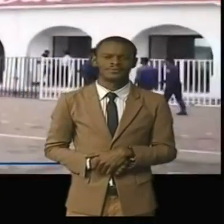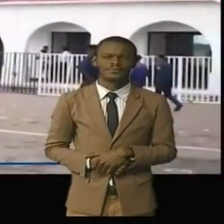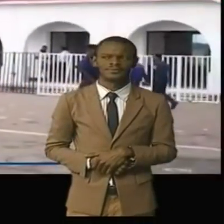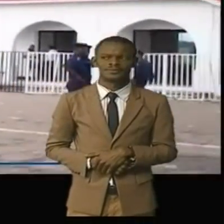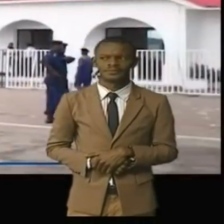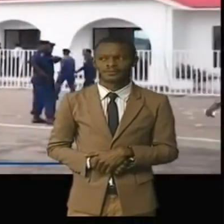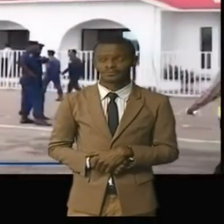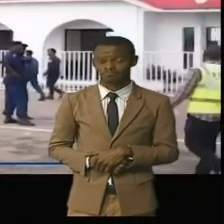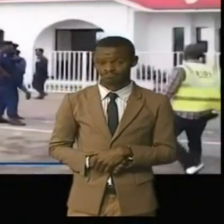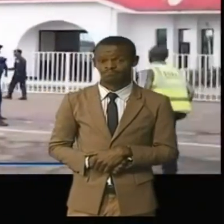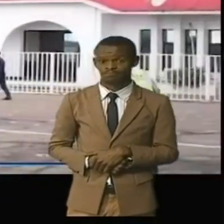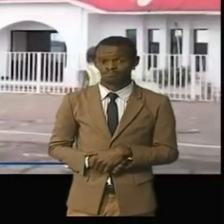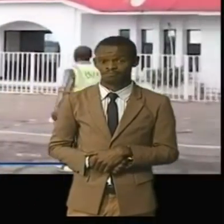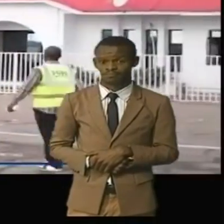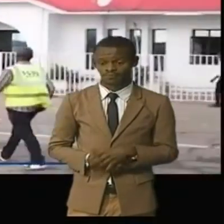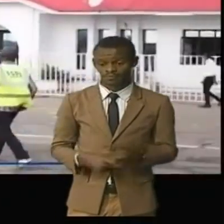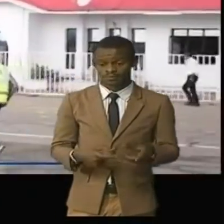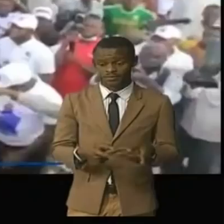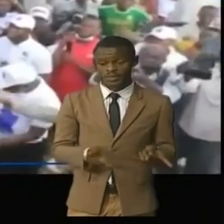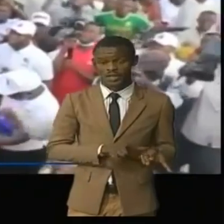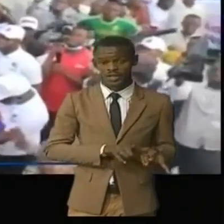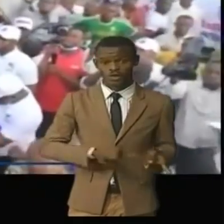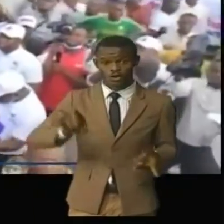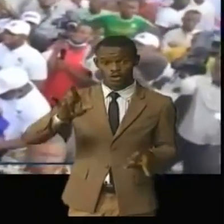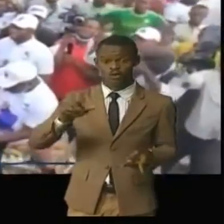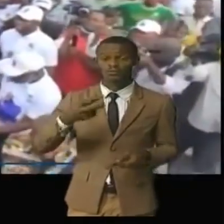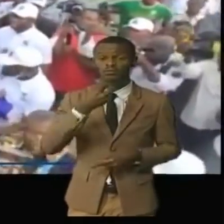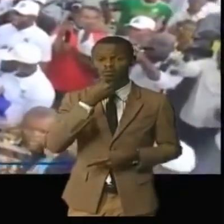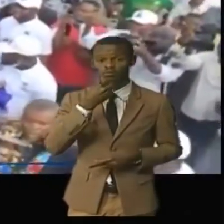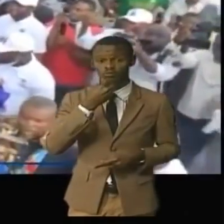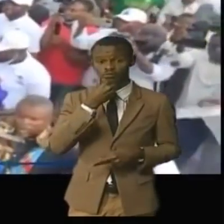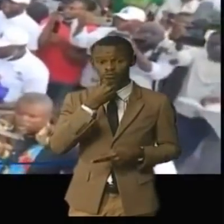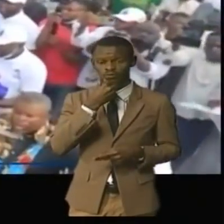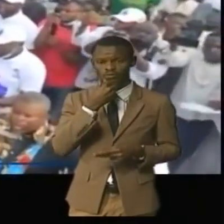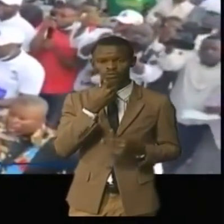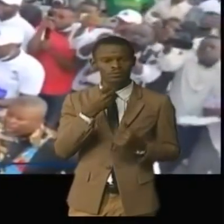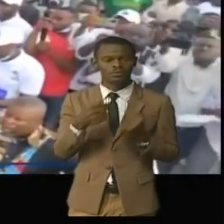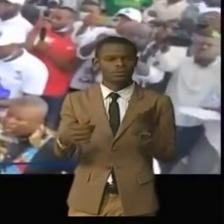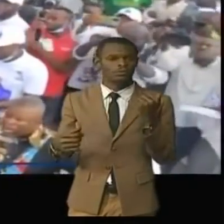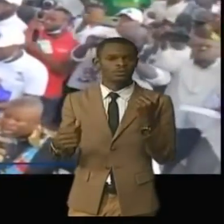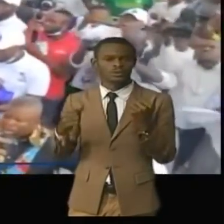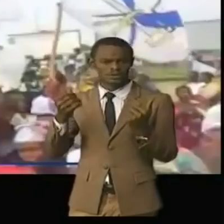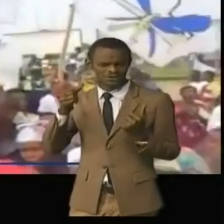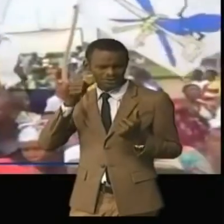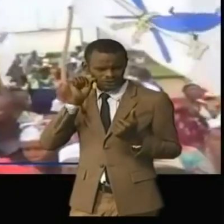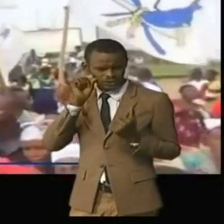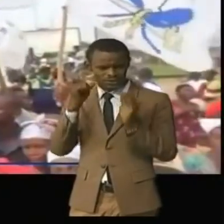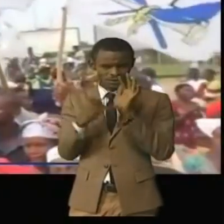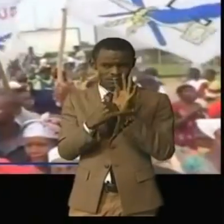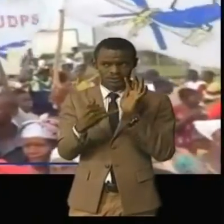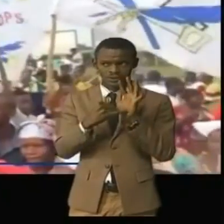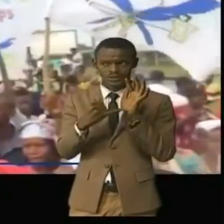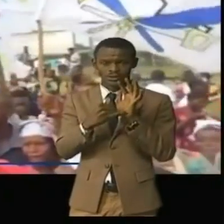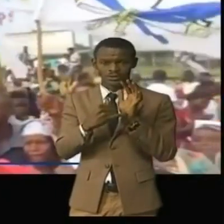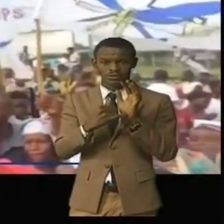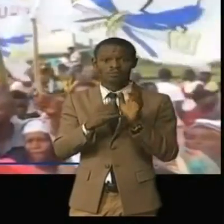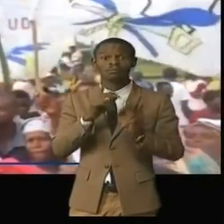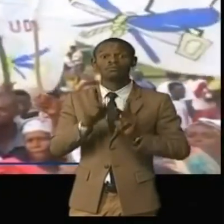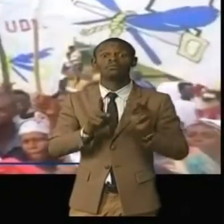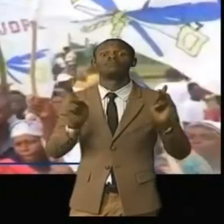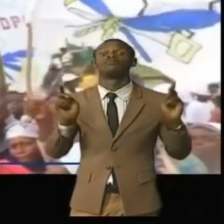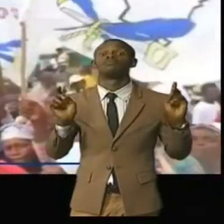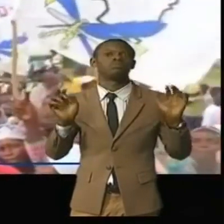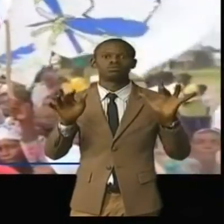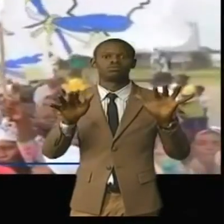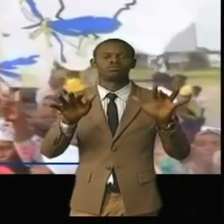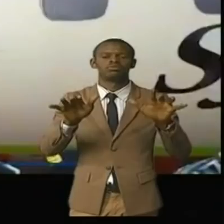L'aéroport de Mbujimayi était envahi le samedi 5 mars dernier par une marée humaine venue pour accueillir l'envoyé